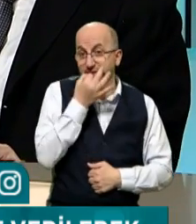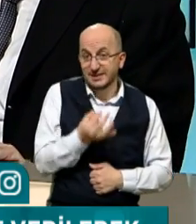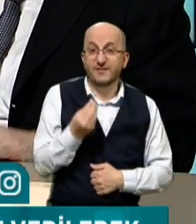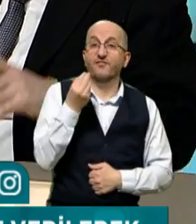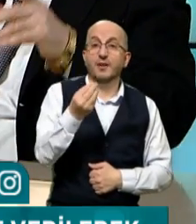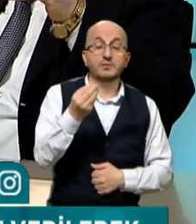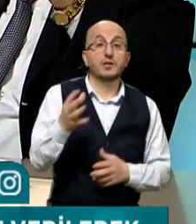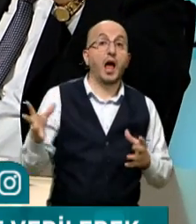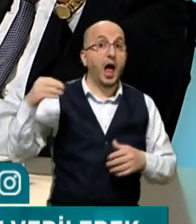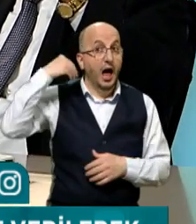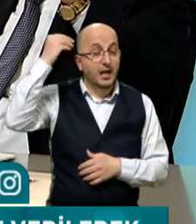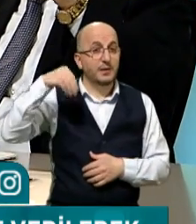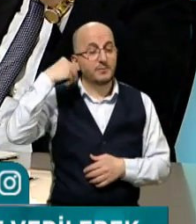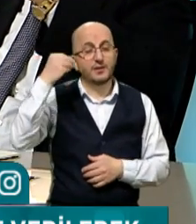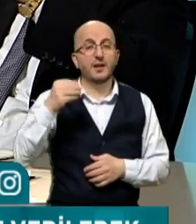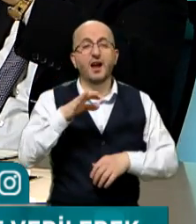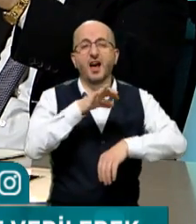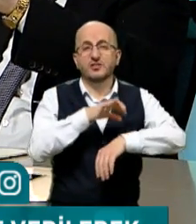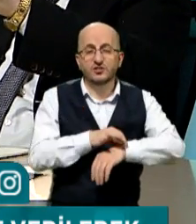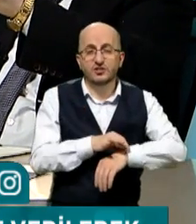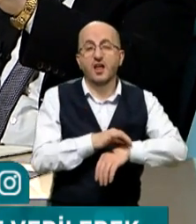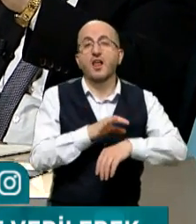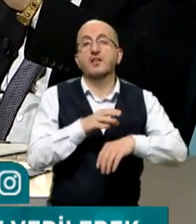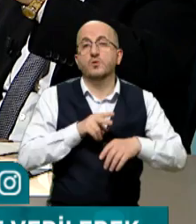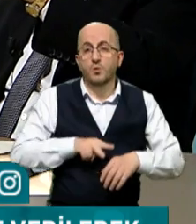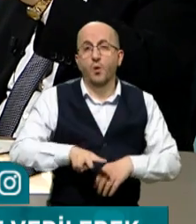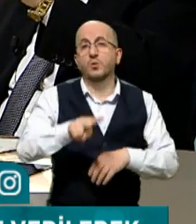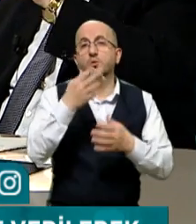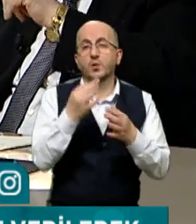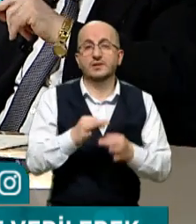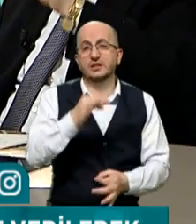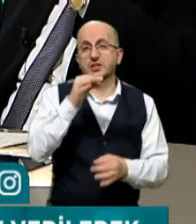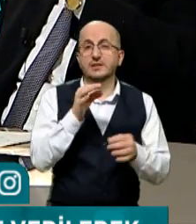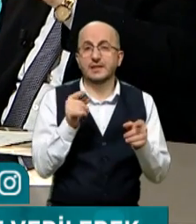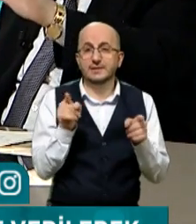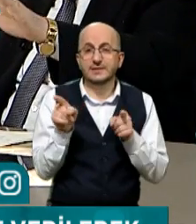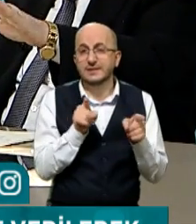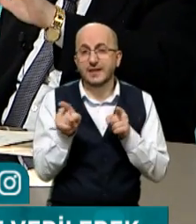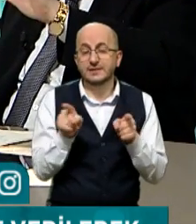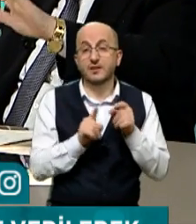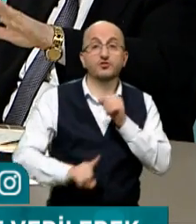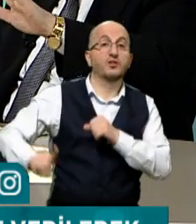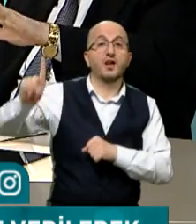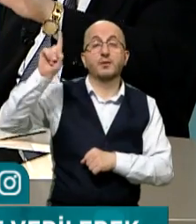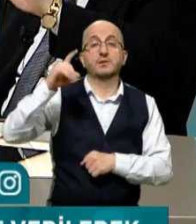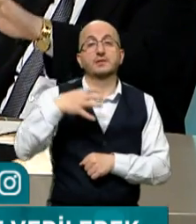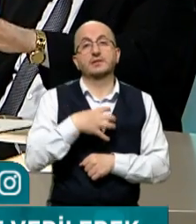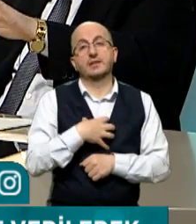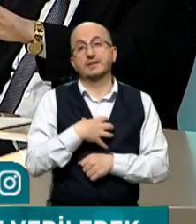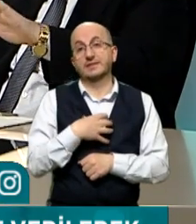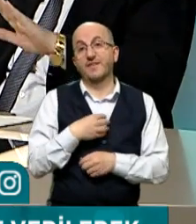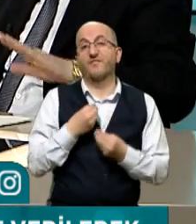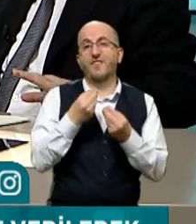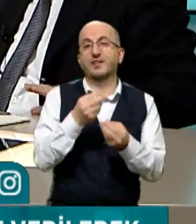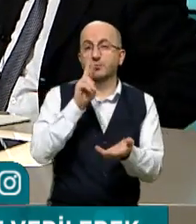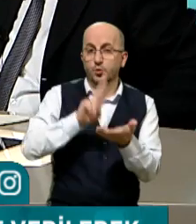Ulema bu hasta ve seferi olan kişiye kıyasla bunun Cenab-ı Hakk'ın kendine tanıdığı bir ruhsat olarak